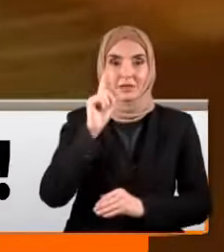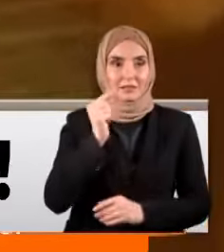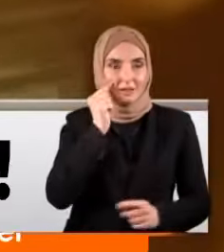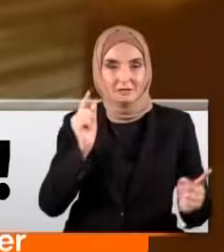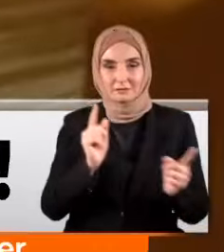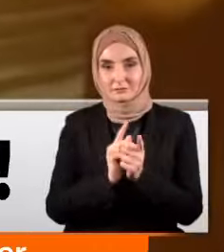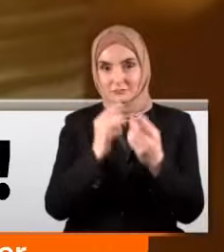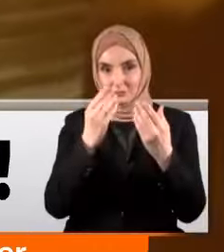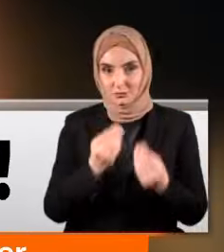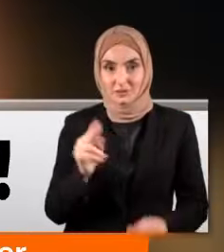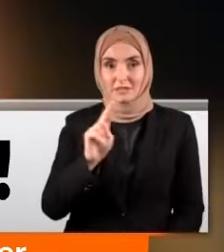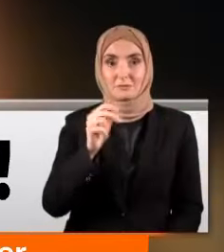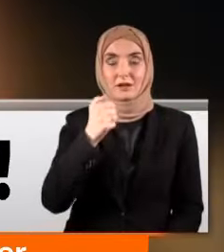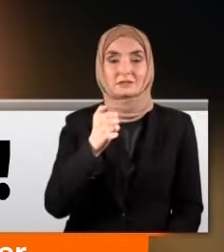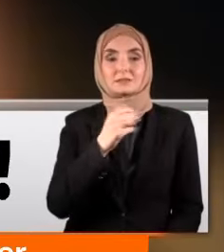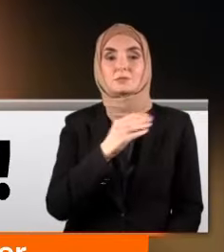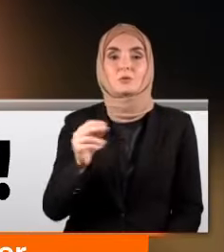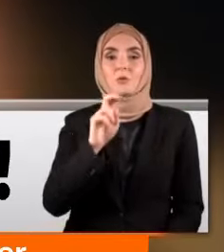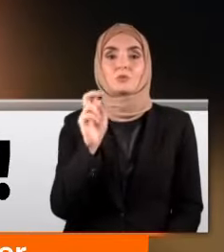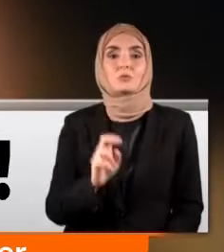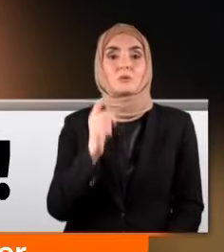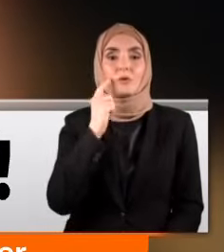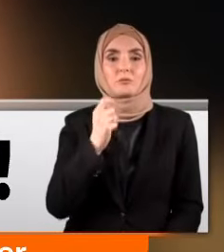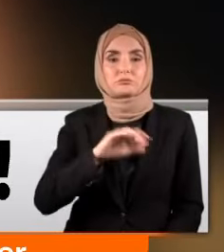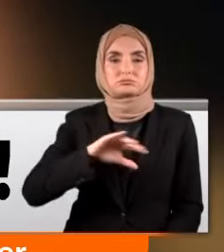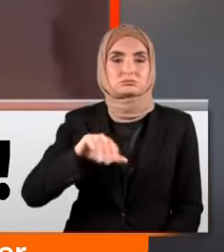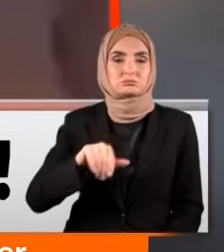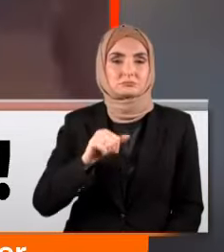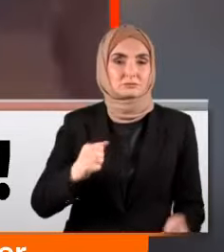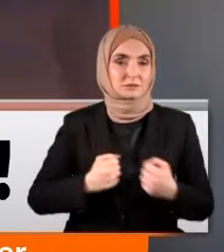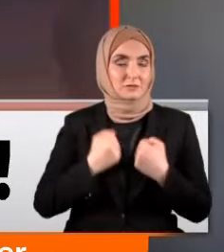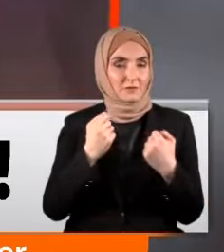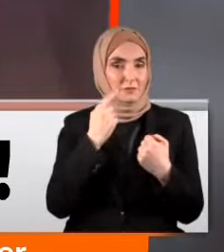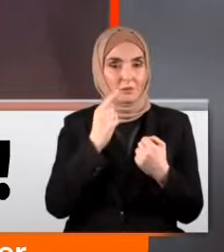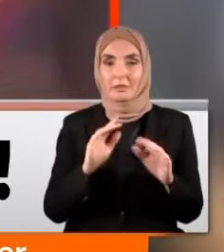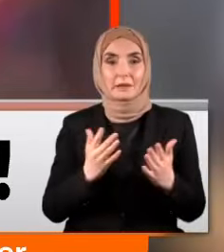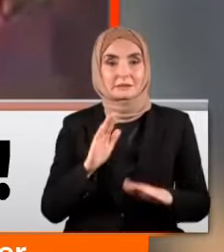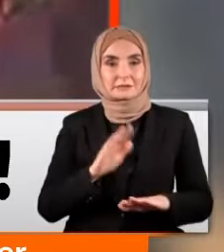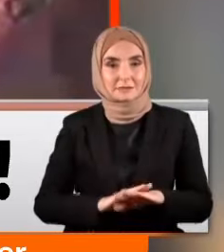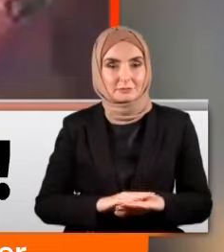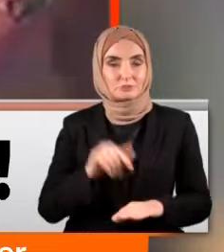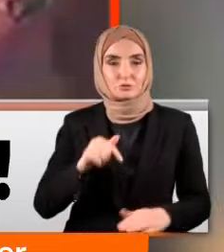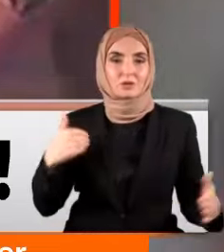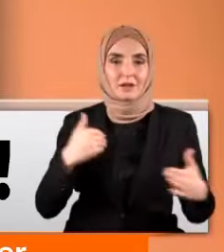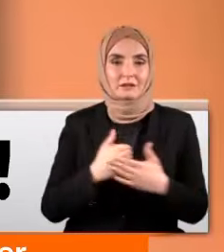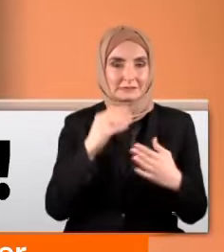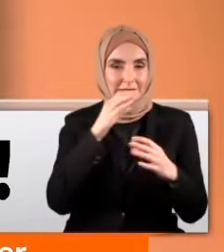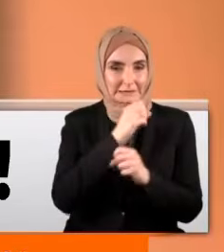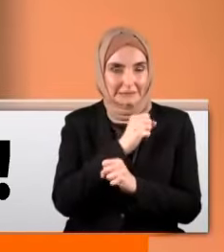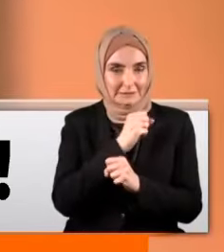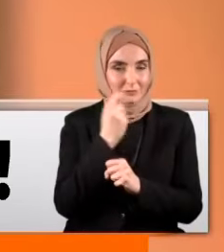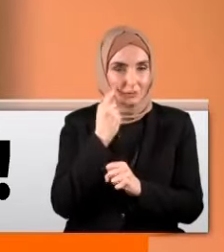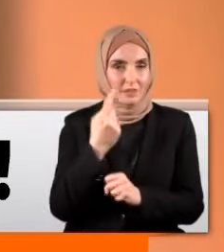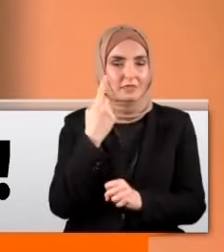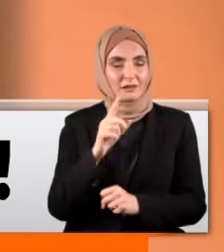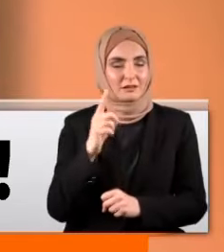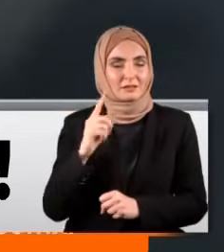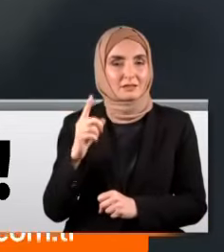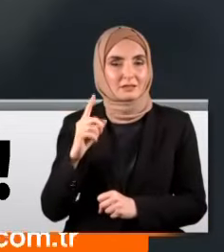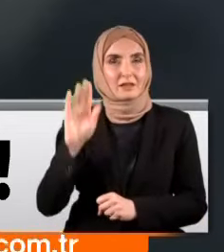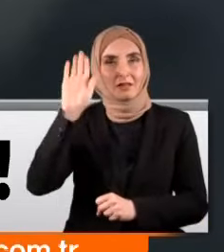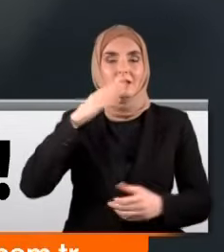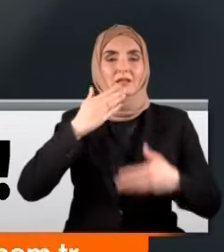dolarlık dev vurgunu nasıl yaptığını anlattı. Bugüne dek sakladıklarını tek tek itiraf etti. Seçil Erzan, Fatih Terim